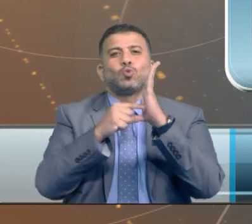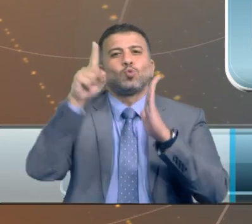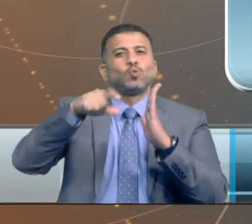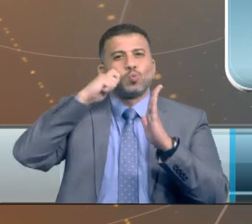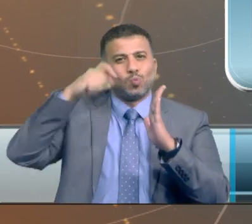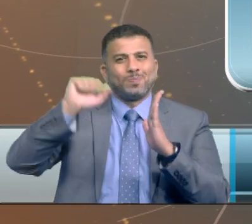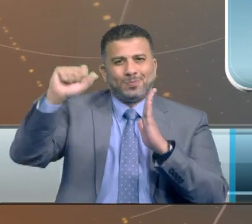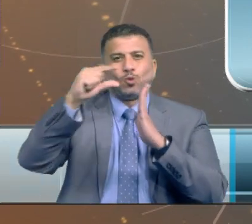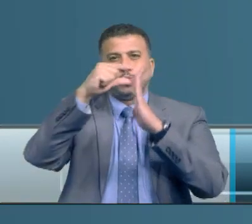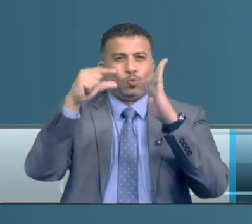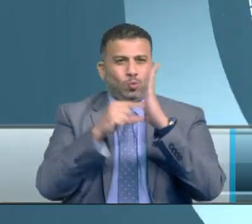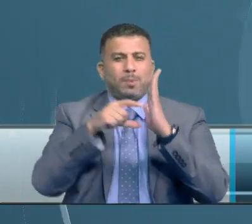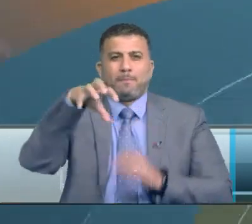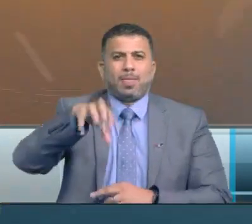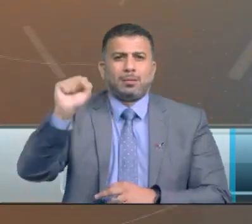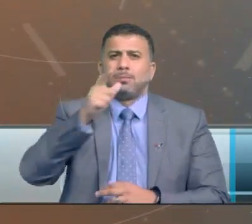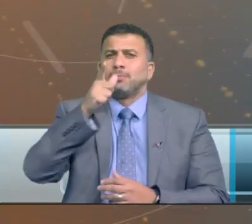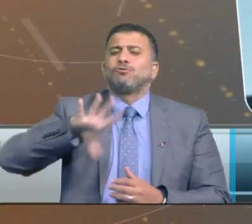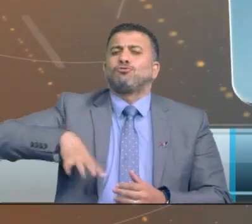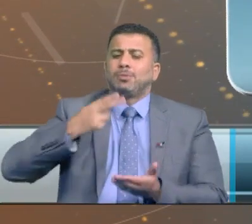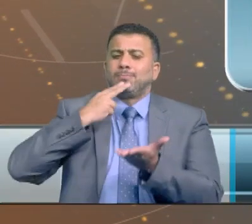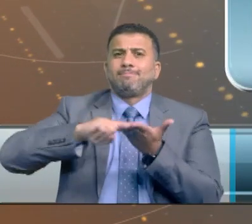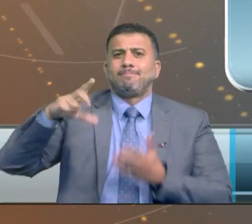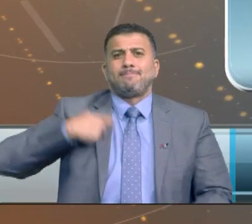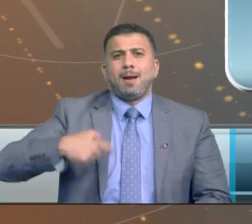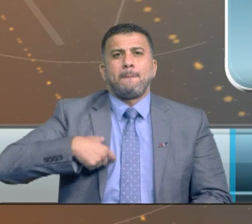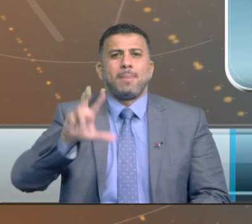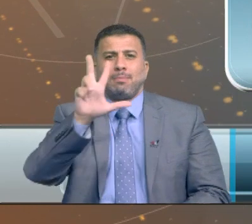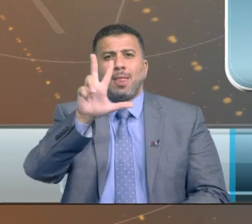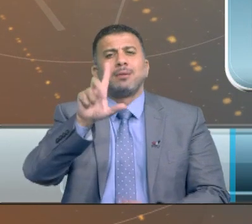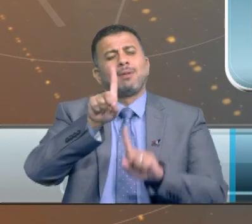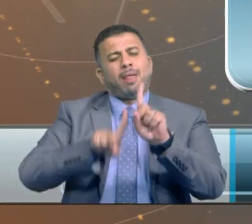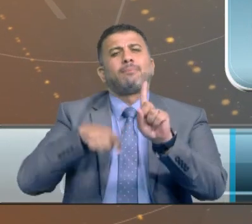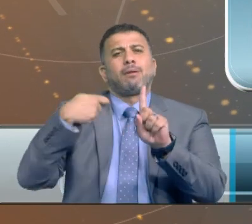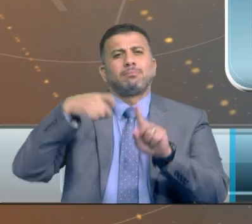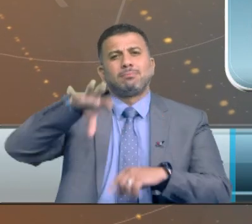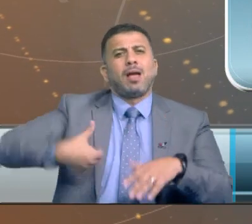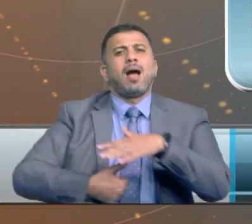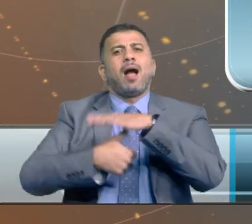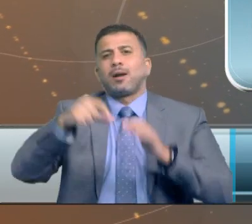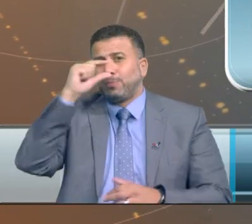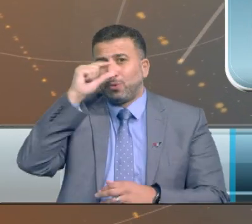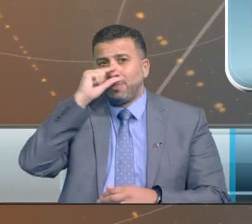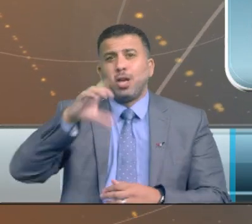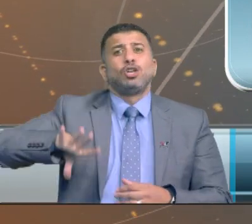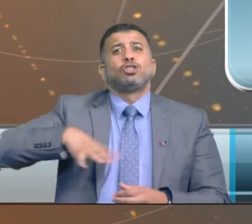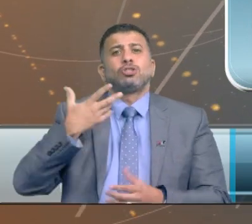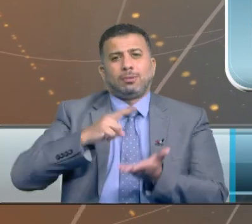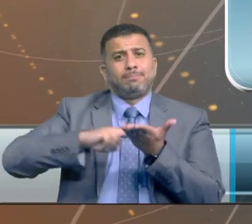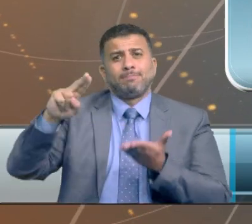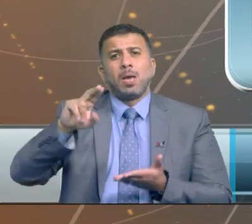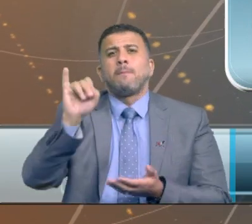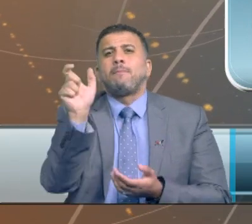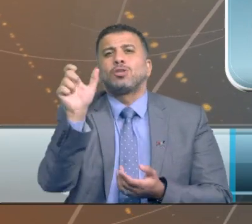كما بعث صاحب السمو الشيخ محمد بن راشد ال مكتوم نائب رئيس الدوله رئيس مجلس الوزراء حاكم دبي